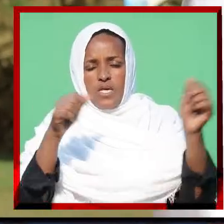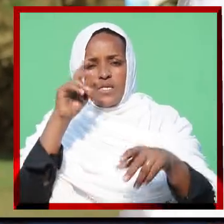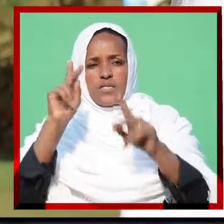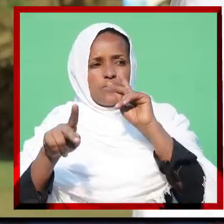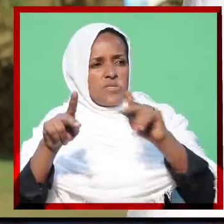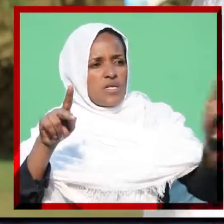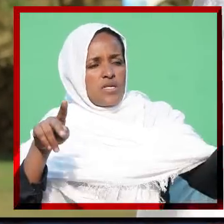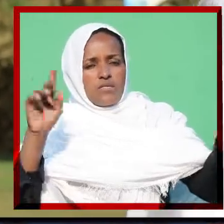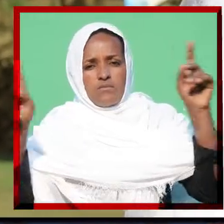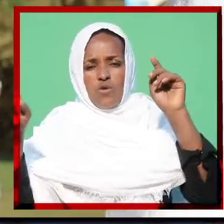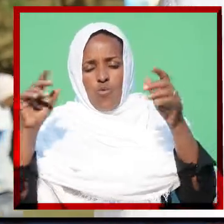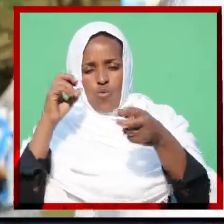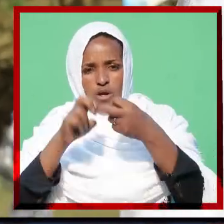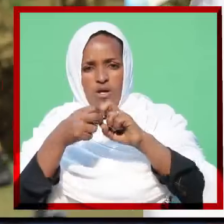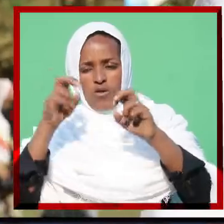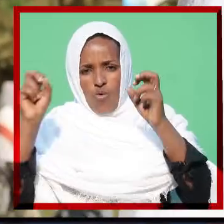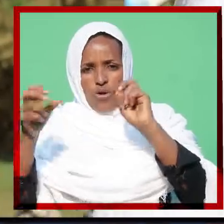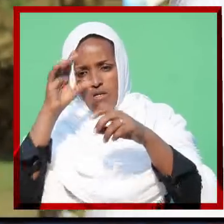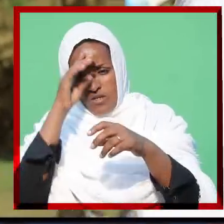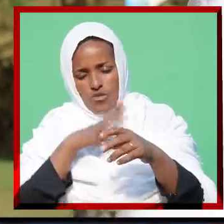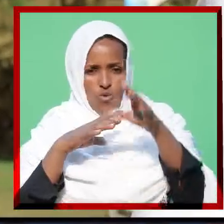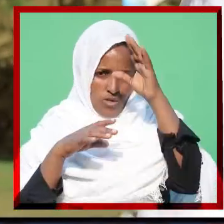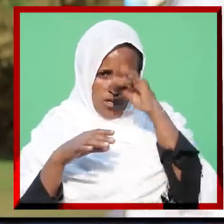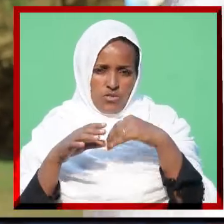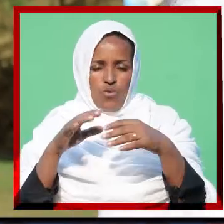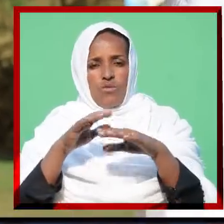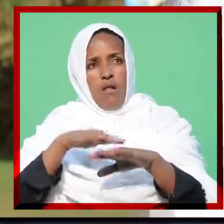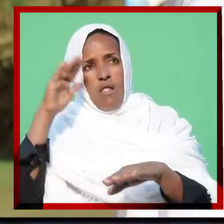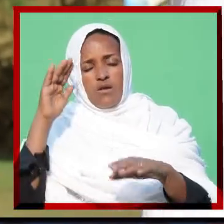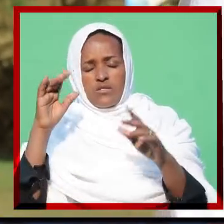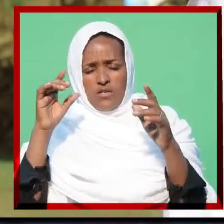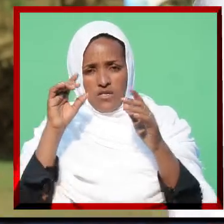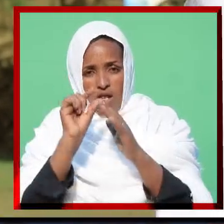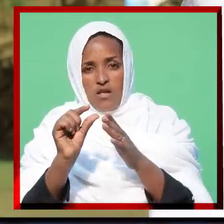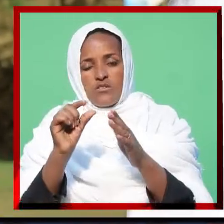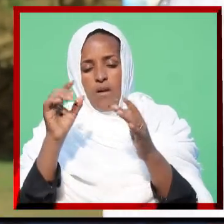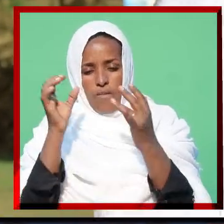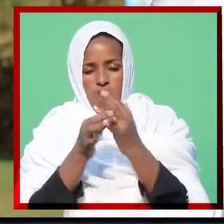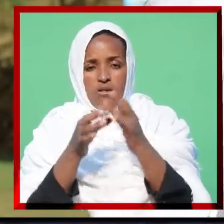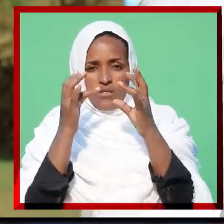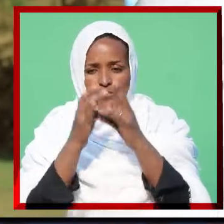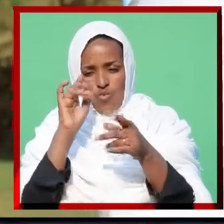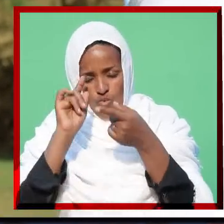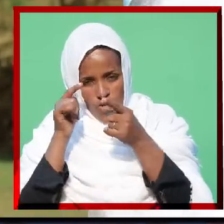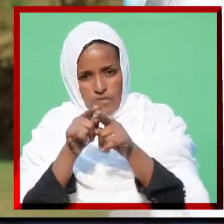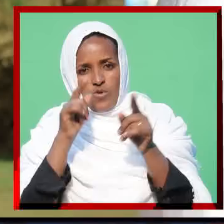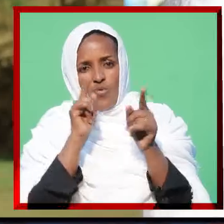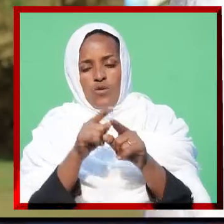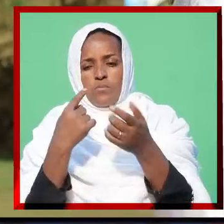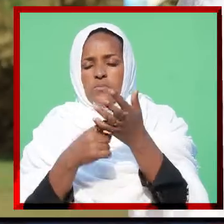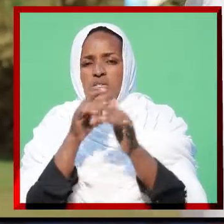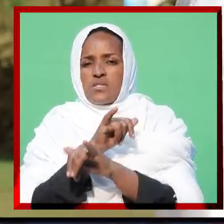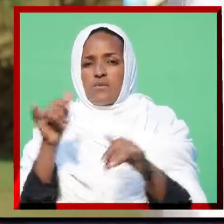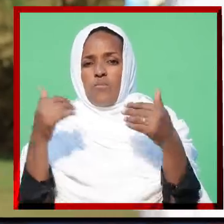ህዝብን ከህዝብ፣ ወገንን ከወገን፣ ሰውን ከሰው፣ ታላቅን ከታናሽ፣ ባልን ከሚስት፣ ወንድምን ከወንድ፣